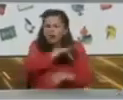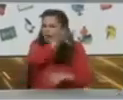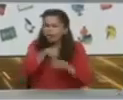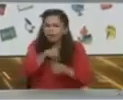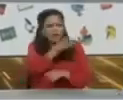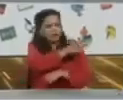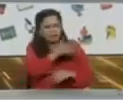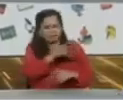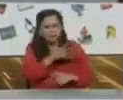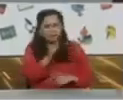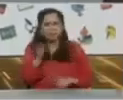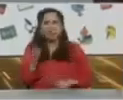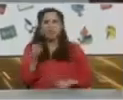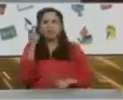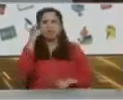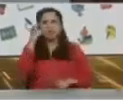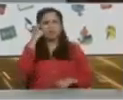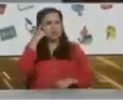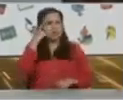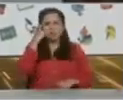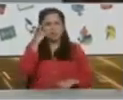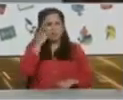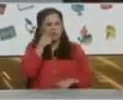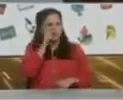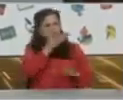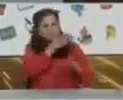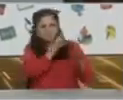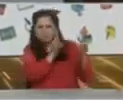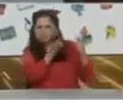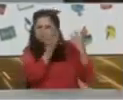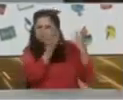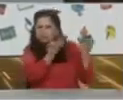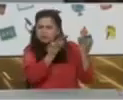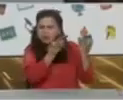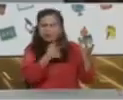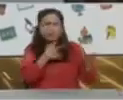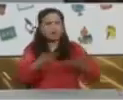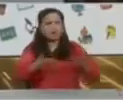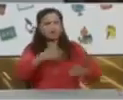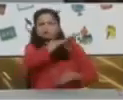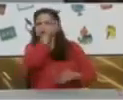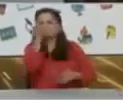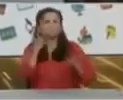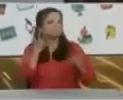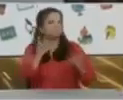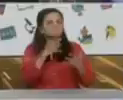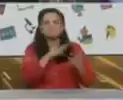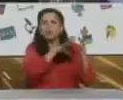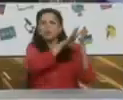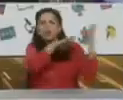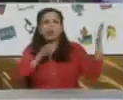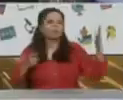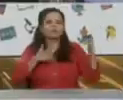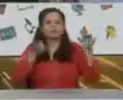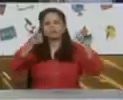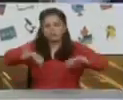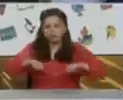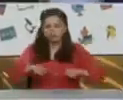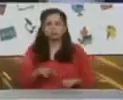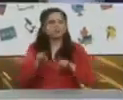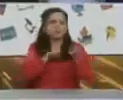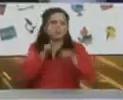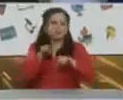उस बच्चे के मन में टकराव शुरू होता है। मैं आपको एक और उदाहरण देता हूं। हम